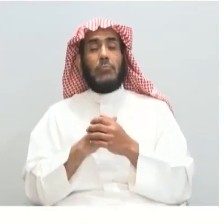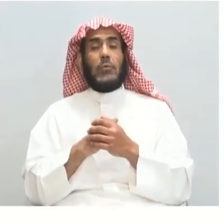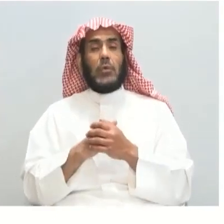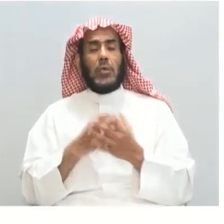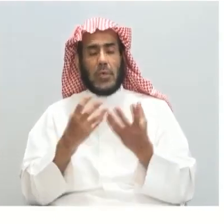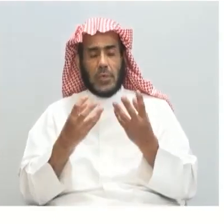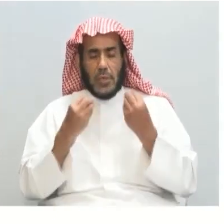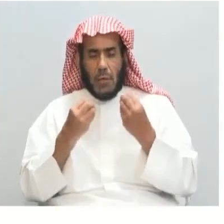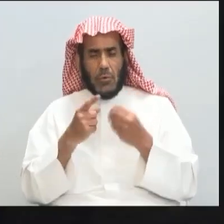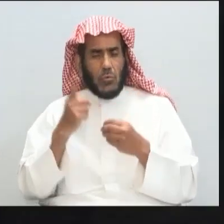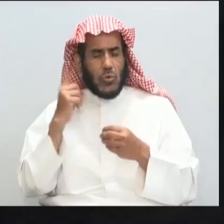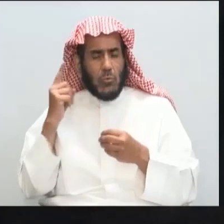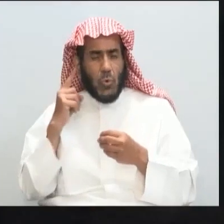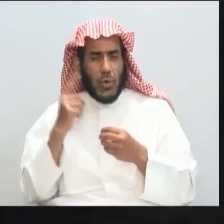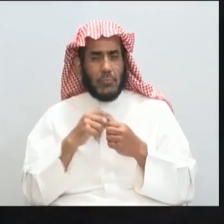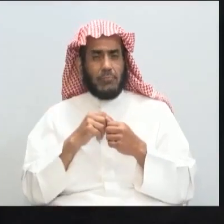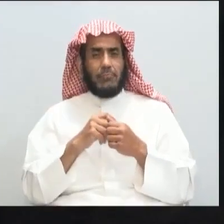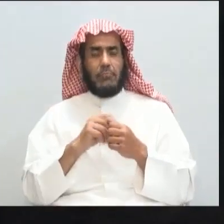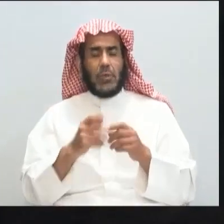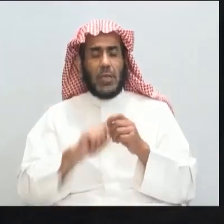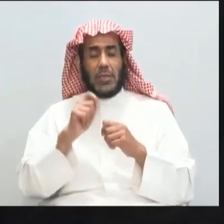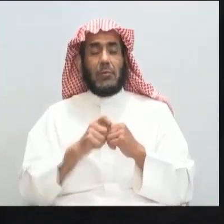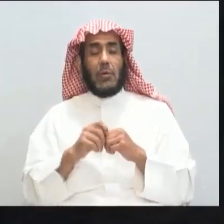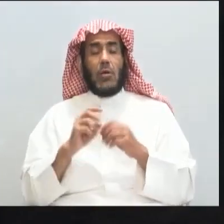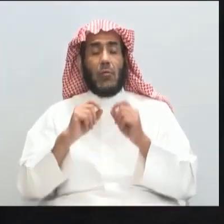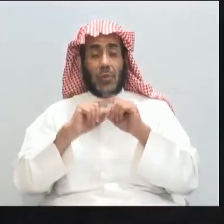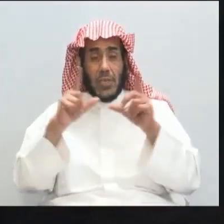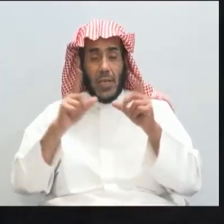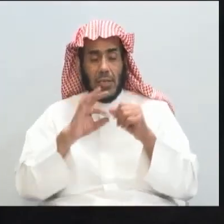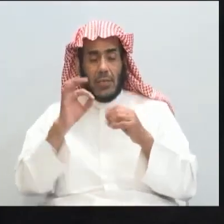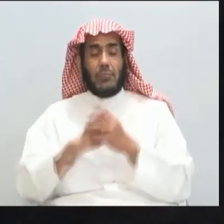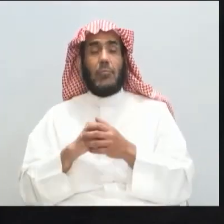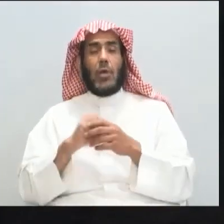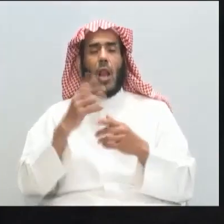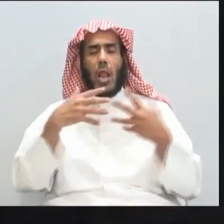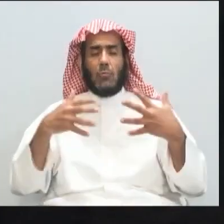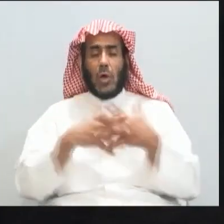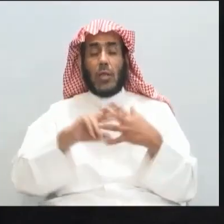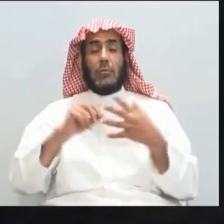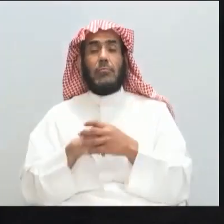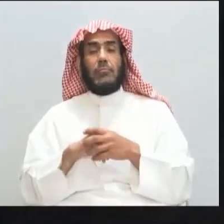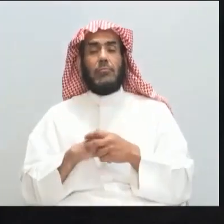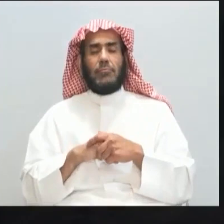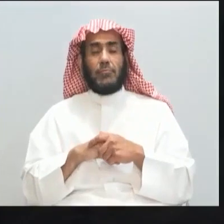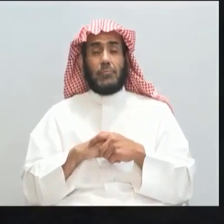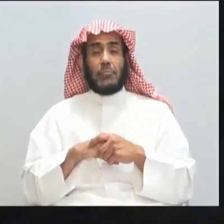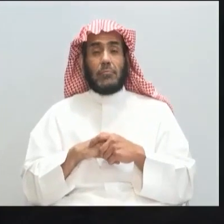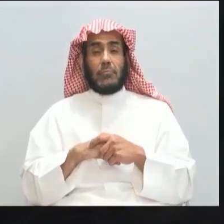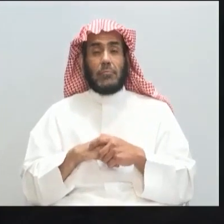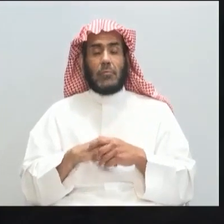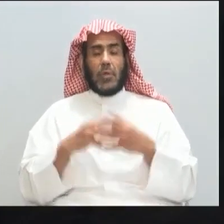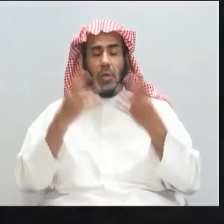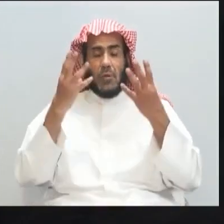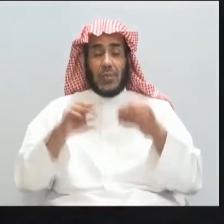اكتسابا سمعوها من اصلها فصيحه سليمه لم تخالط غيرها لما لما